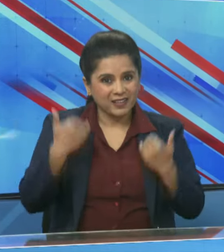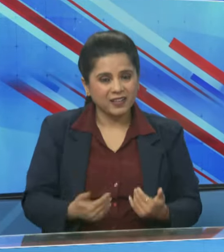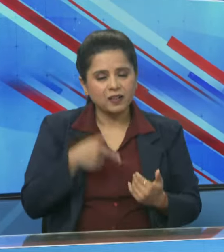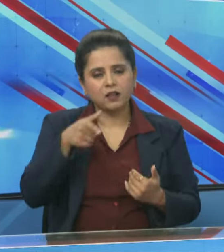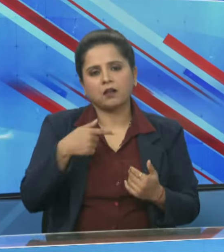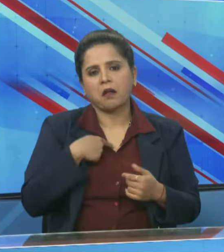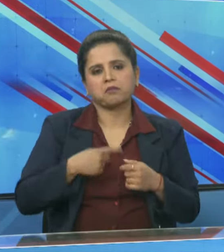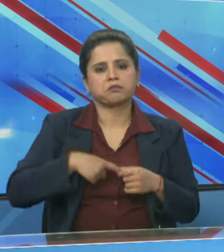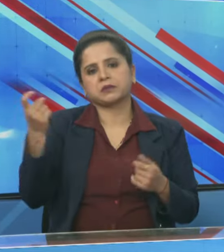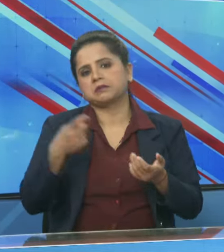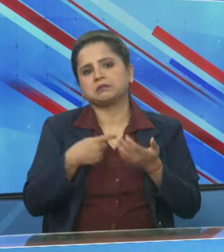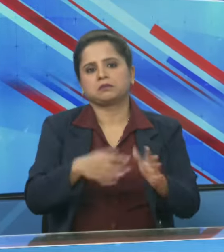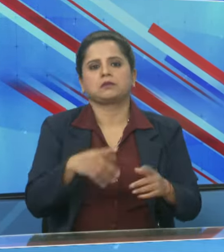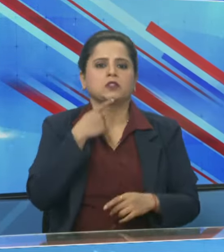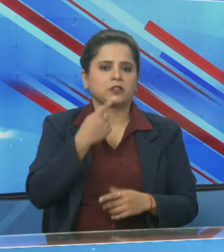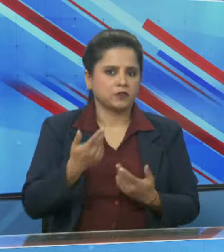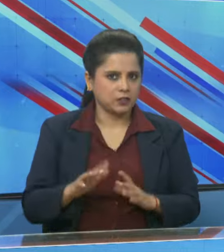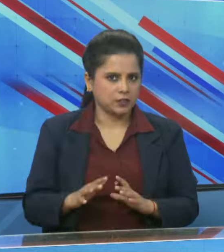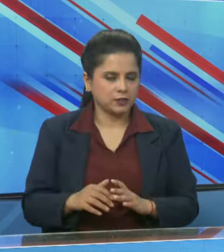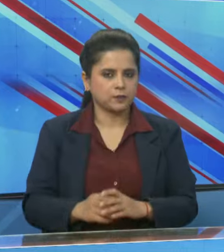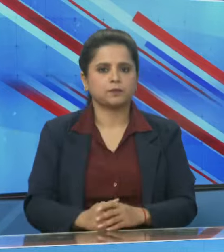पार्टी छोड़ दिया है।